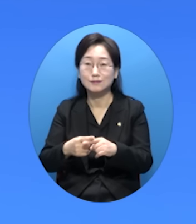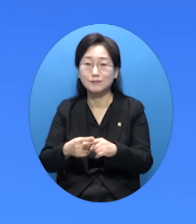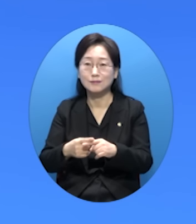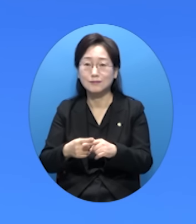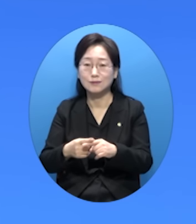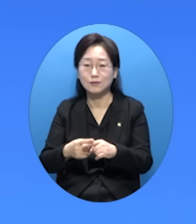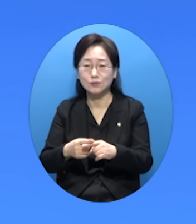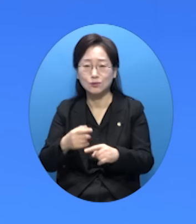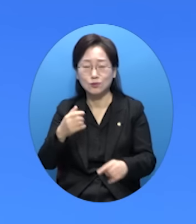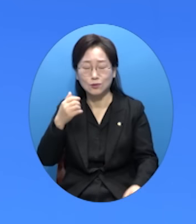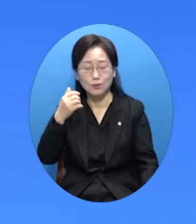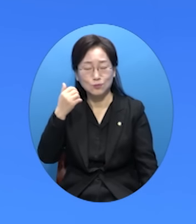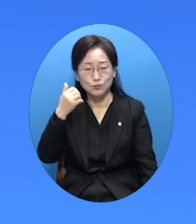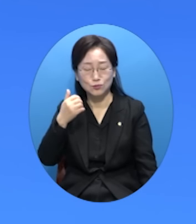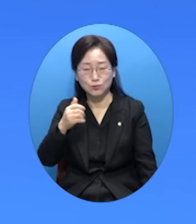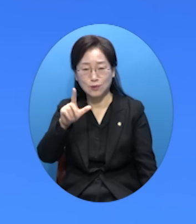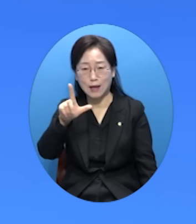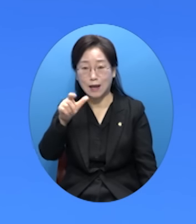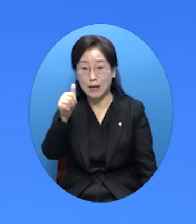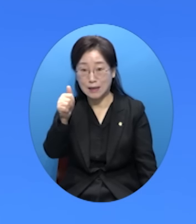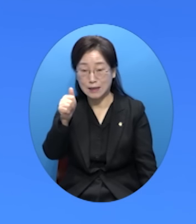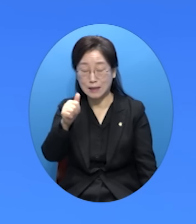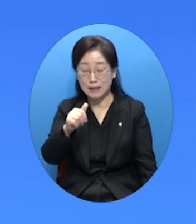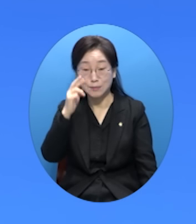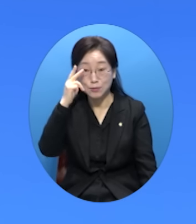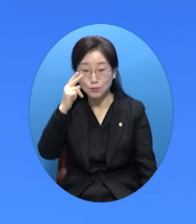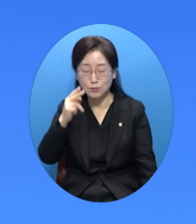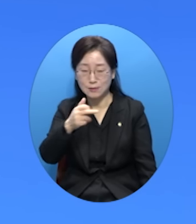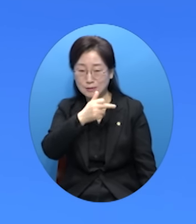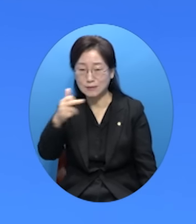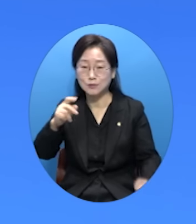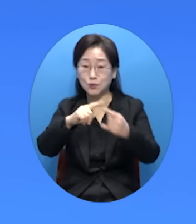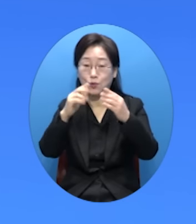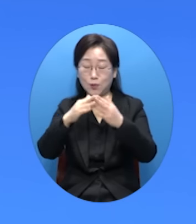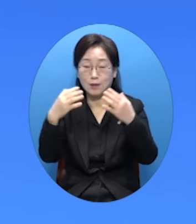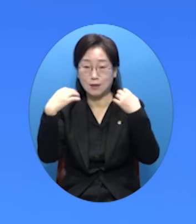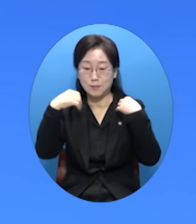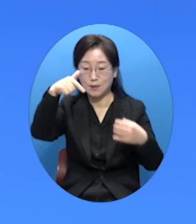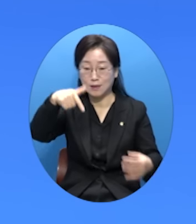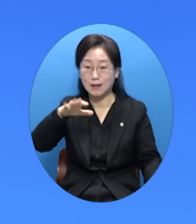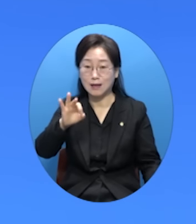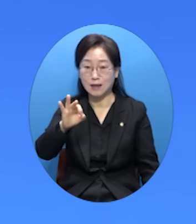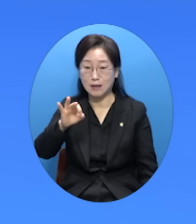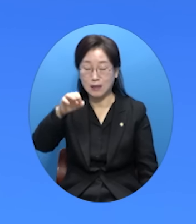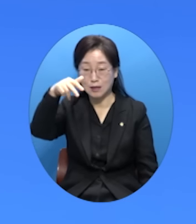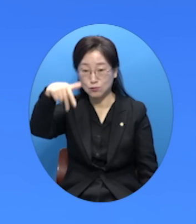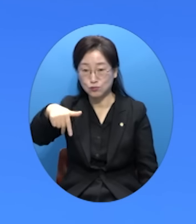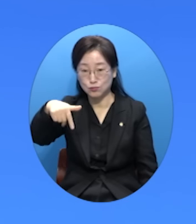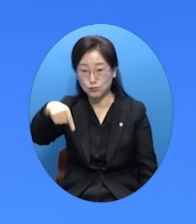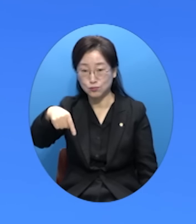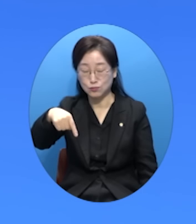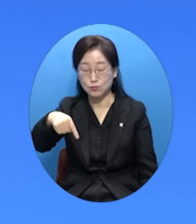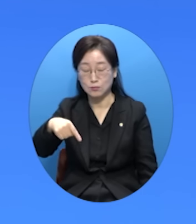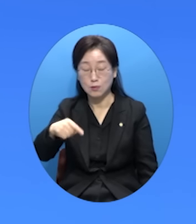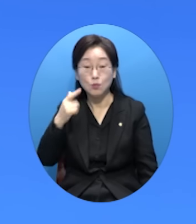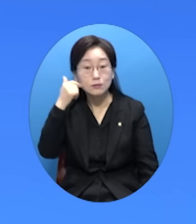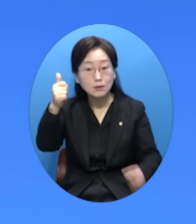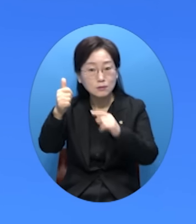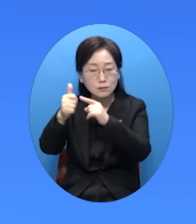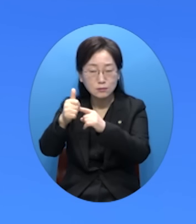LA 지역에서 가장 큰 교회를 하고 있는 목사님 한 분인 우리 강주민 목사님. 강주민 목사님은 그 설교가